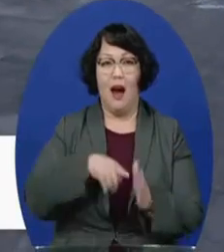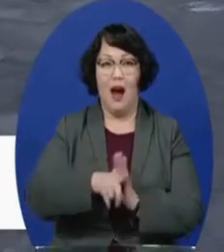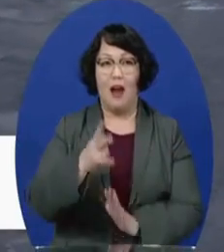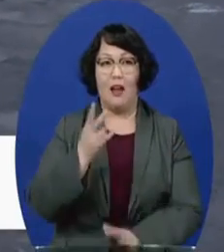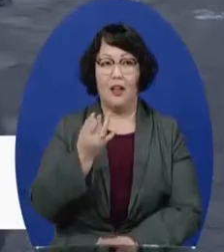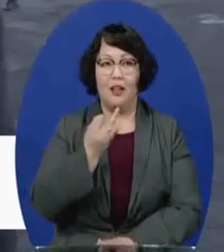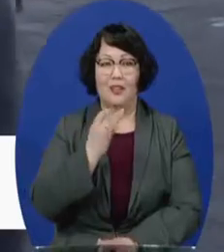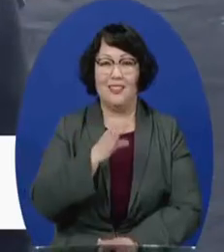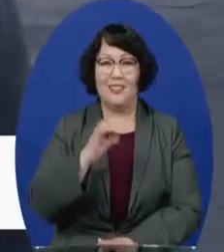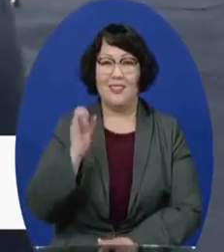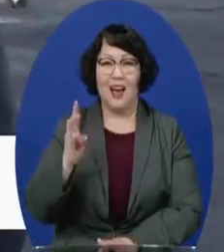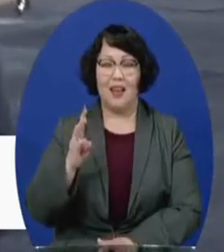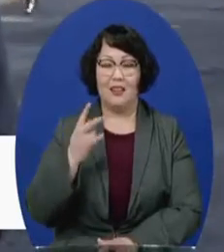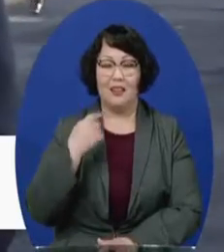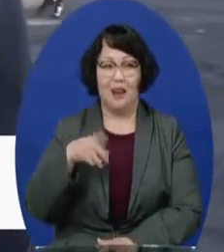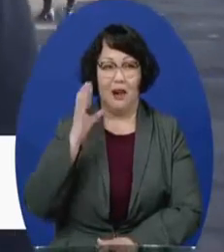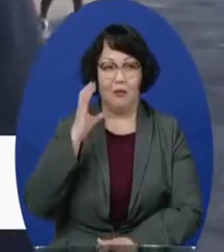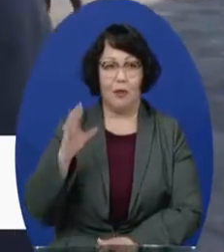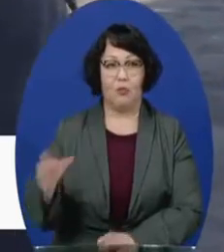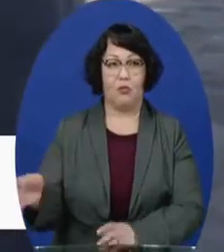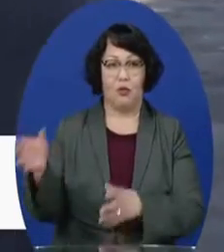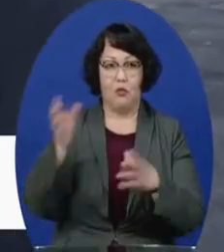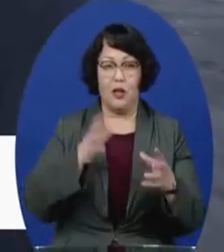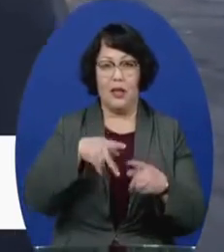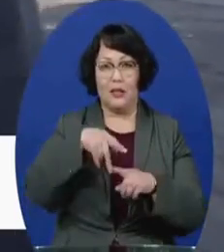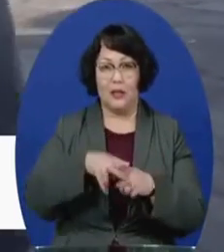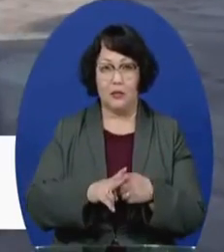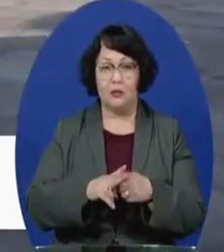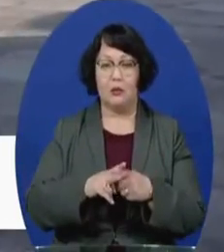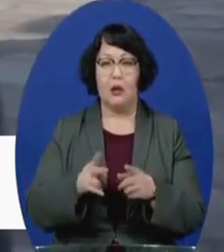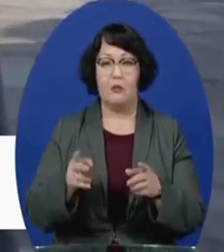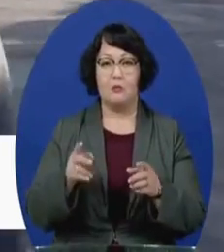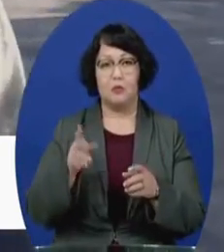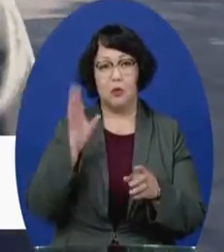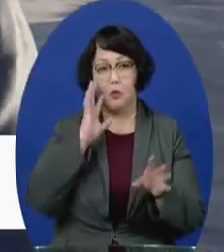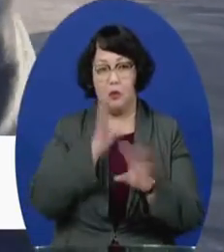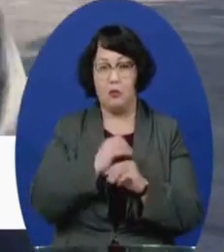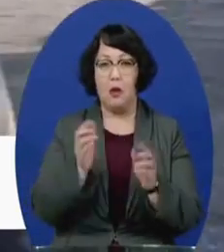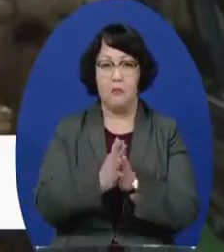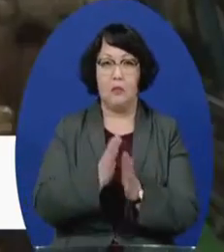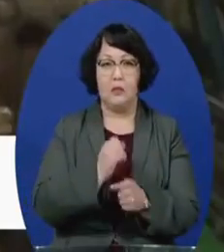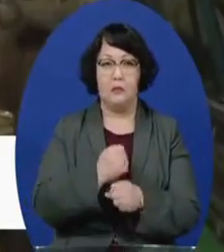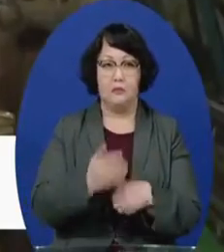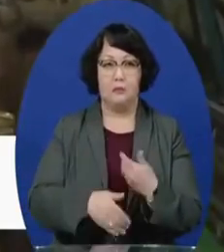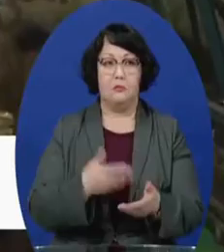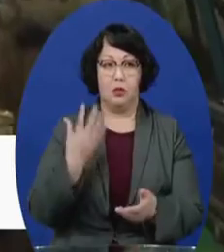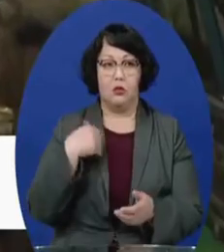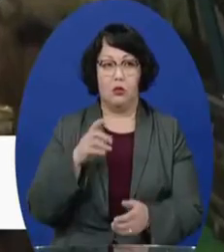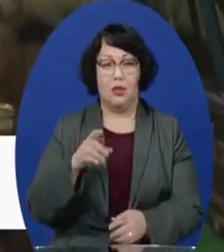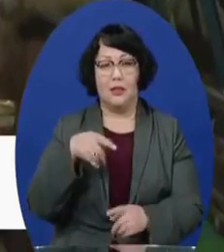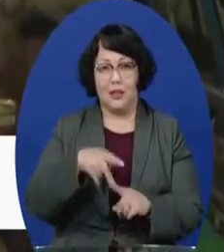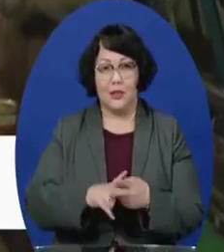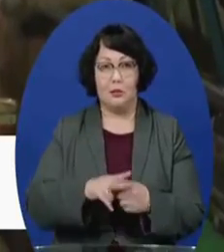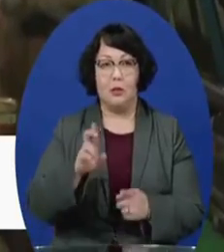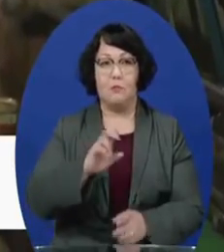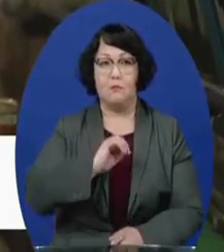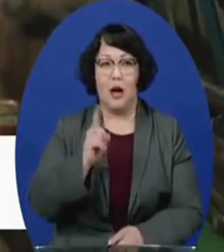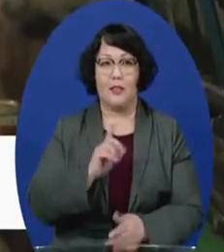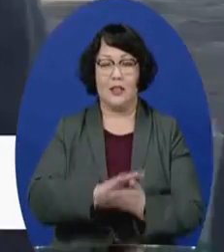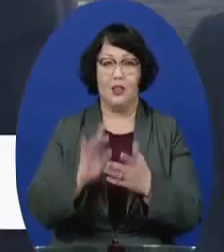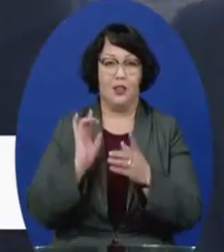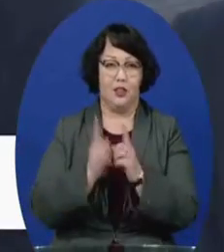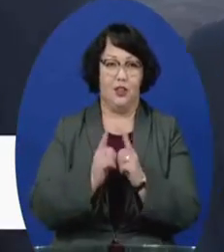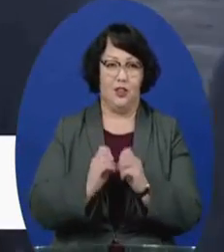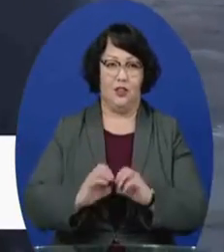орж ирсэнтэйгээд дагалдаж засварын баазнд орж ирчээс. Тэгэхээр одоо бол бааза шинжилгээс гадна засварын баазуудыг шинжилгээ бол сүүлийн